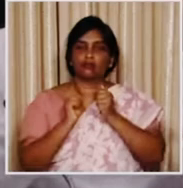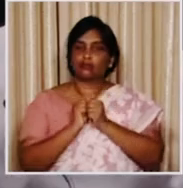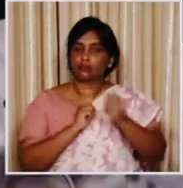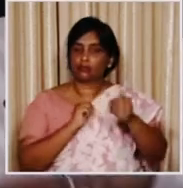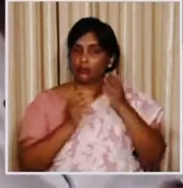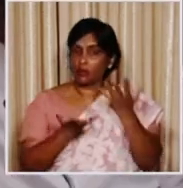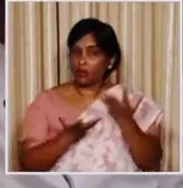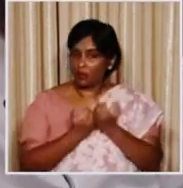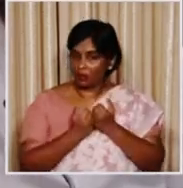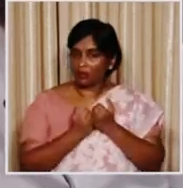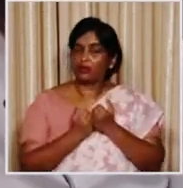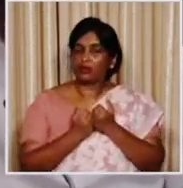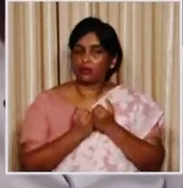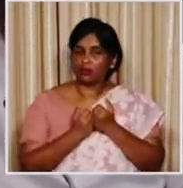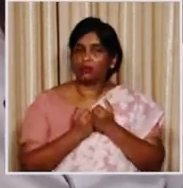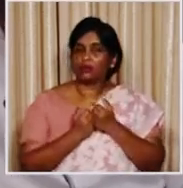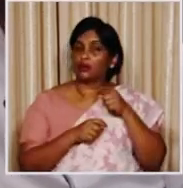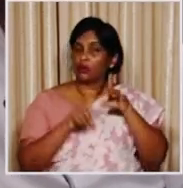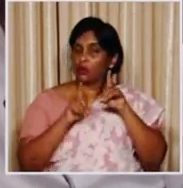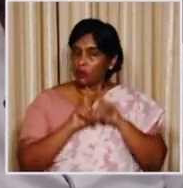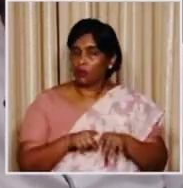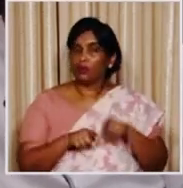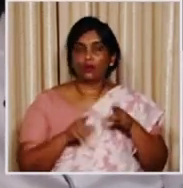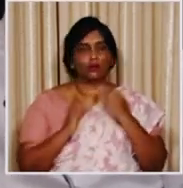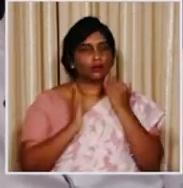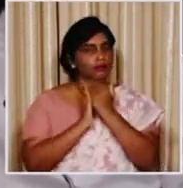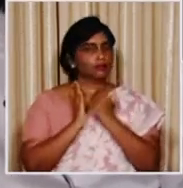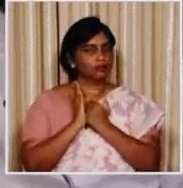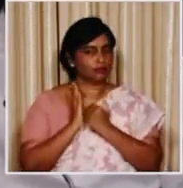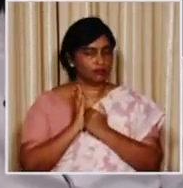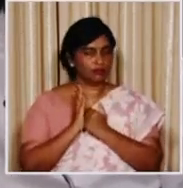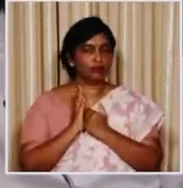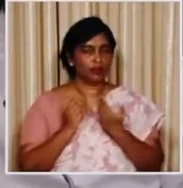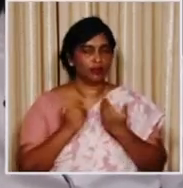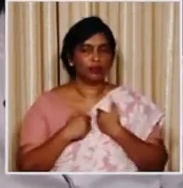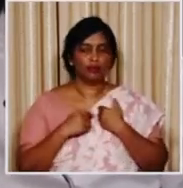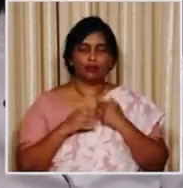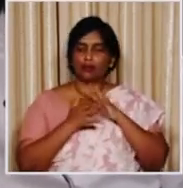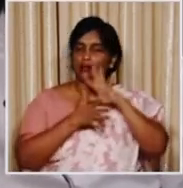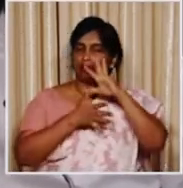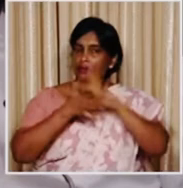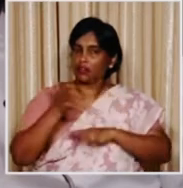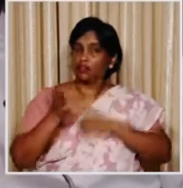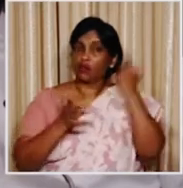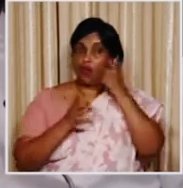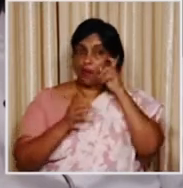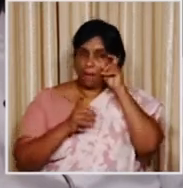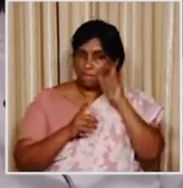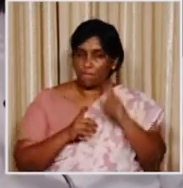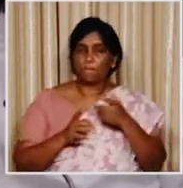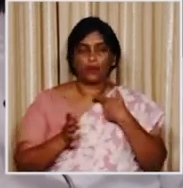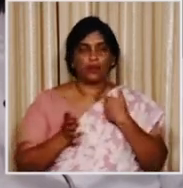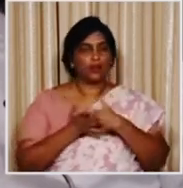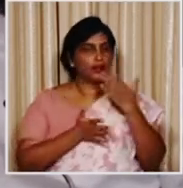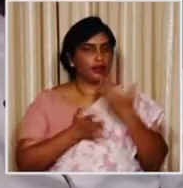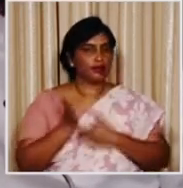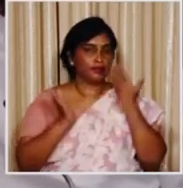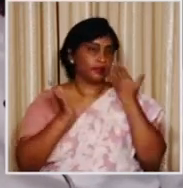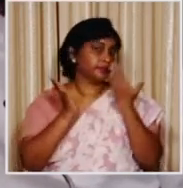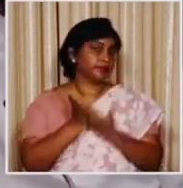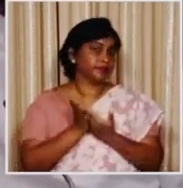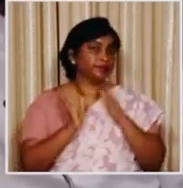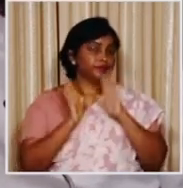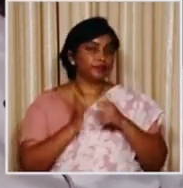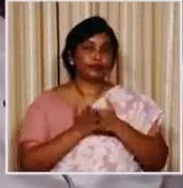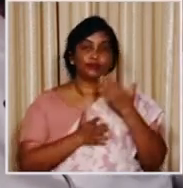සඳහා අවශ්‍යතාවය. ඉතින් මෙවැනි දේවල් පිළිබඳව අපි විස්තරාත්මකව හොයා බලලා අපි වාර්තාවක් ඉදිරිපත් කළා. නමුත්